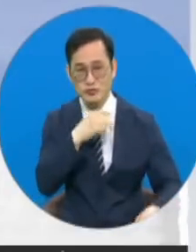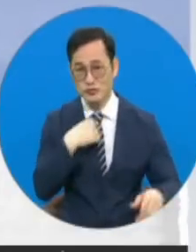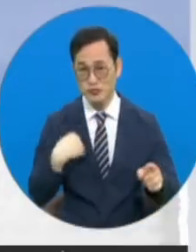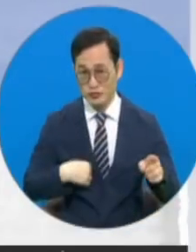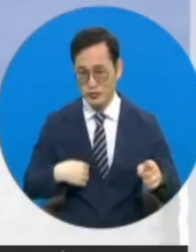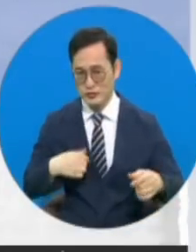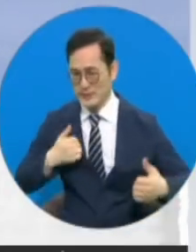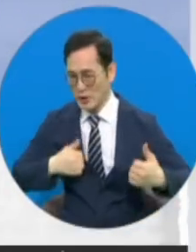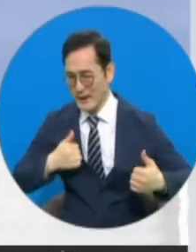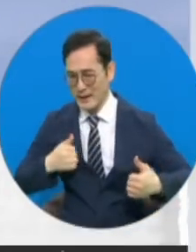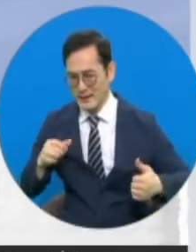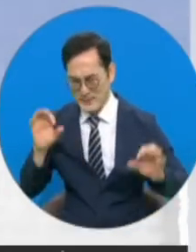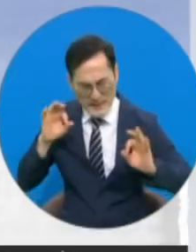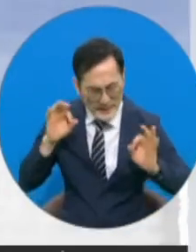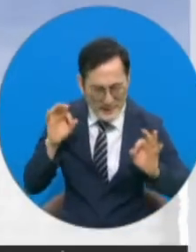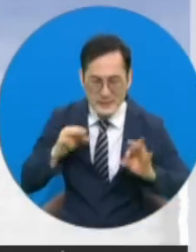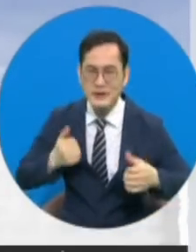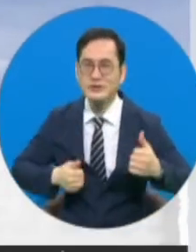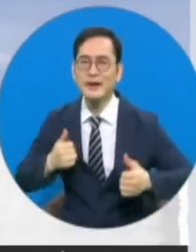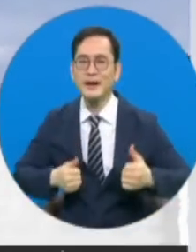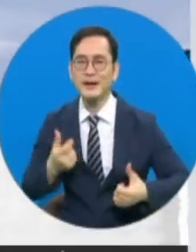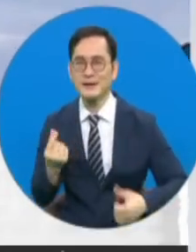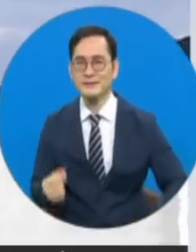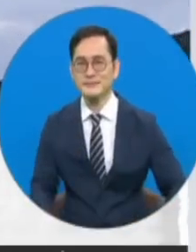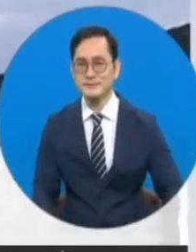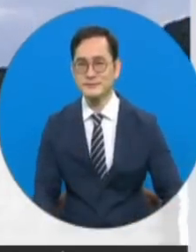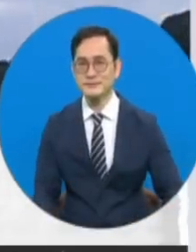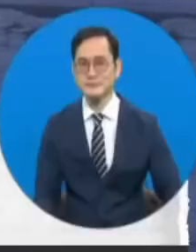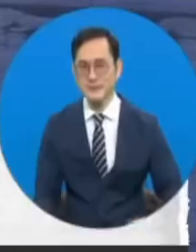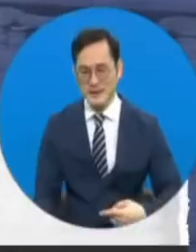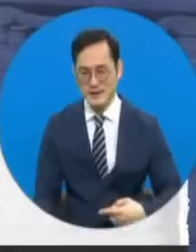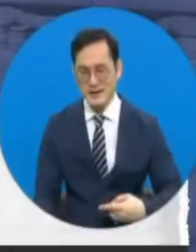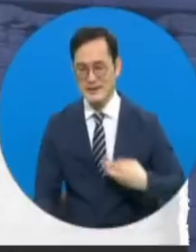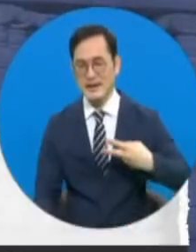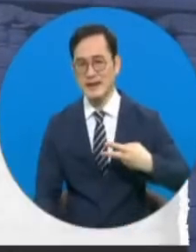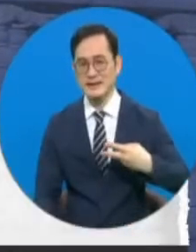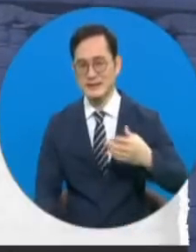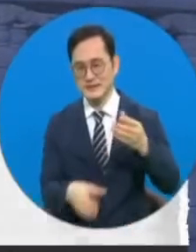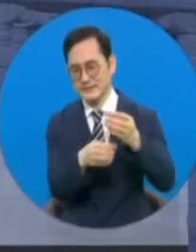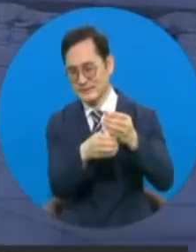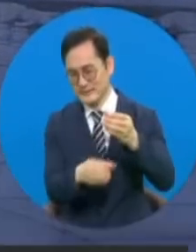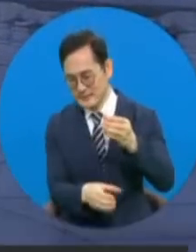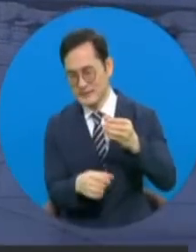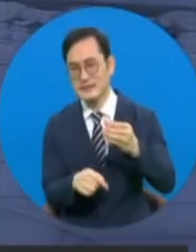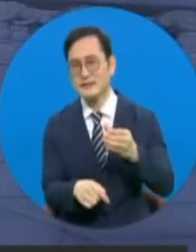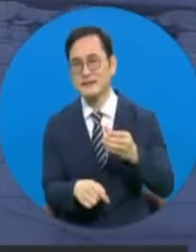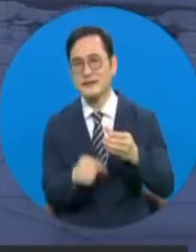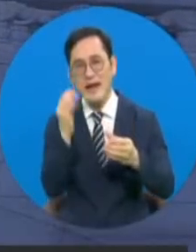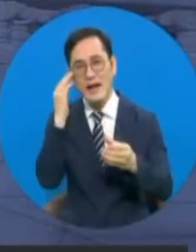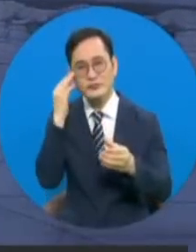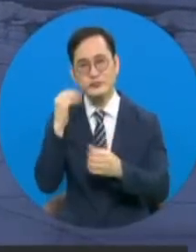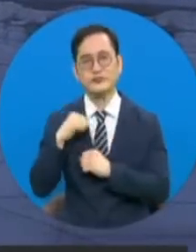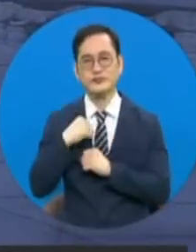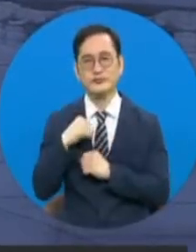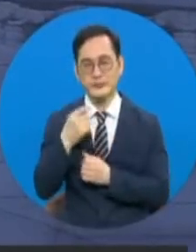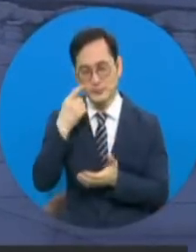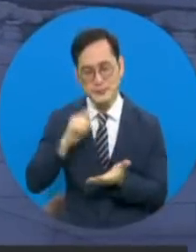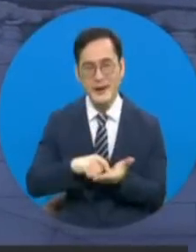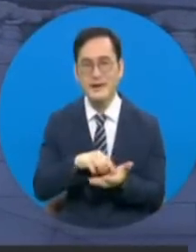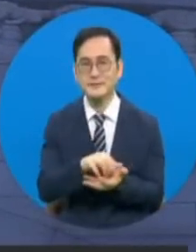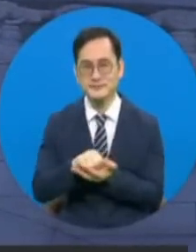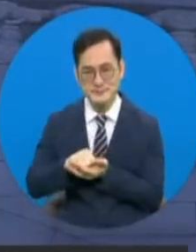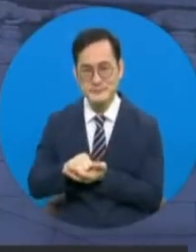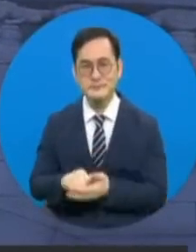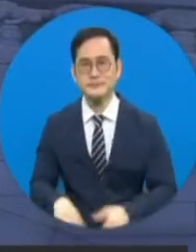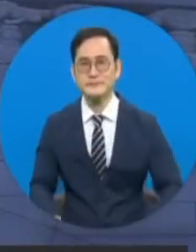경쟁을 하는 측면도 있을 것 같습니다 일단 2단 발사체 부분은 지금 현재 대한민국 군의 손에 있다라는 말씀으로